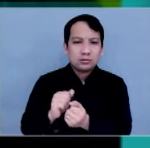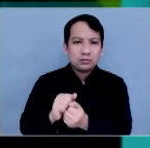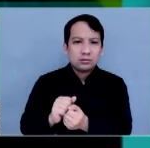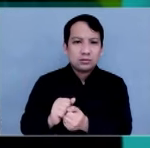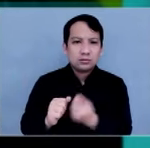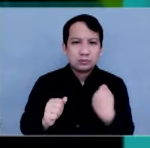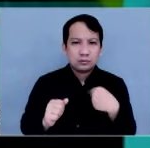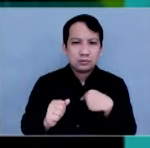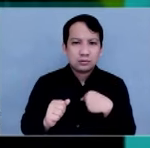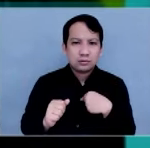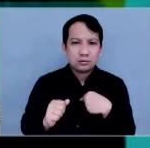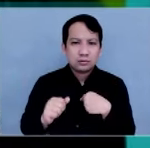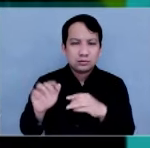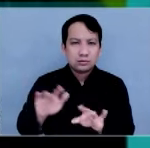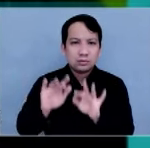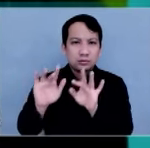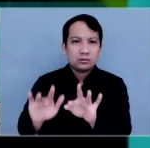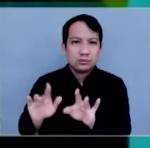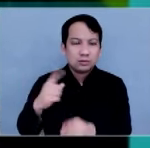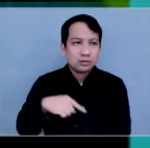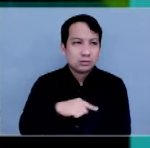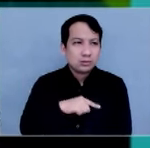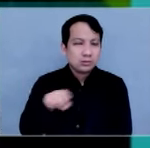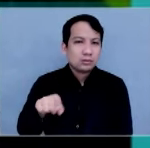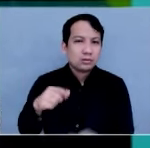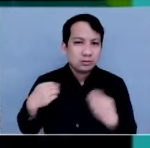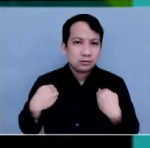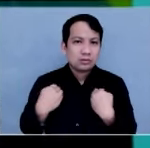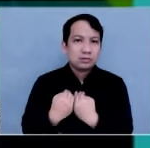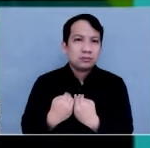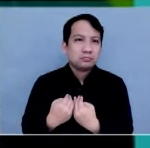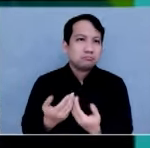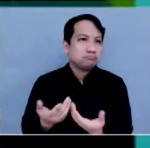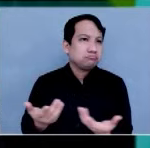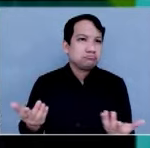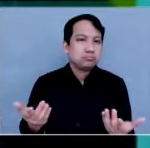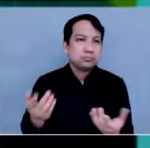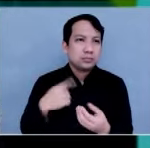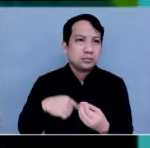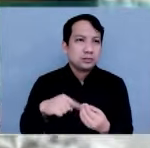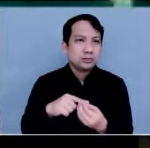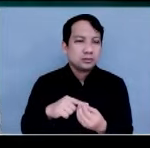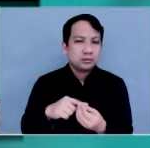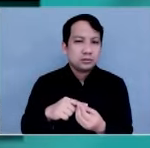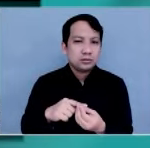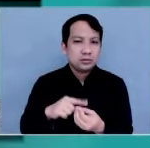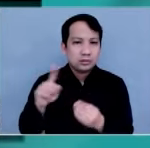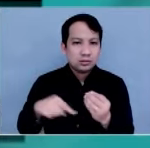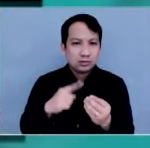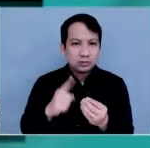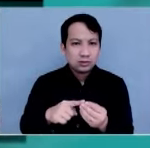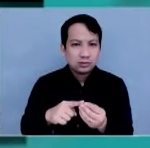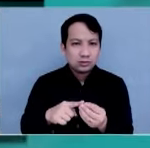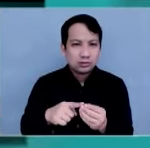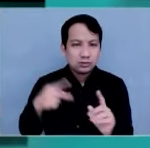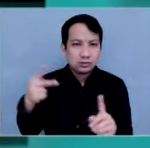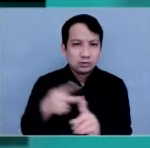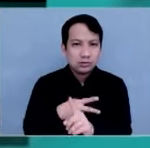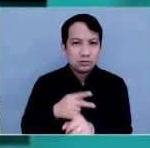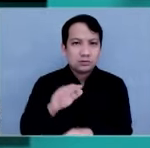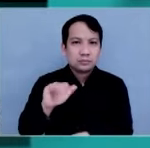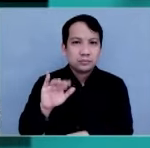naawa na talaga siya sa kanyang mga members, and because of the 15 days po